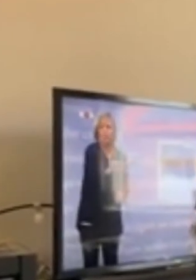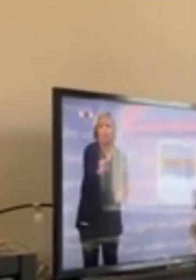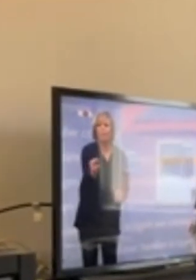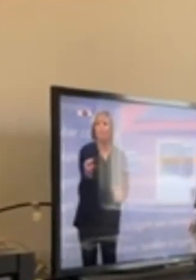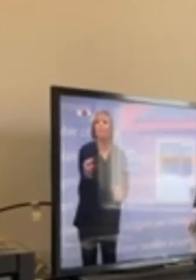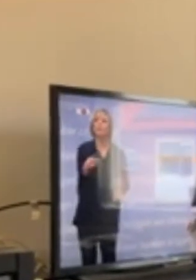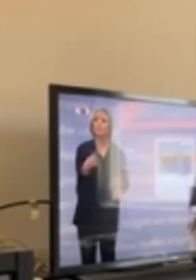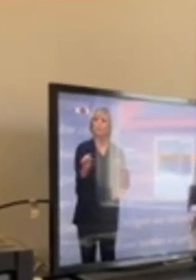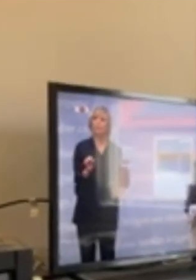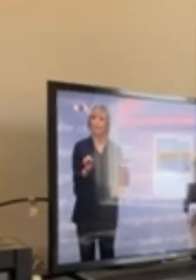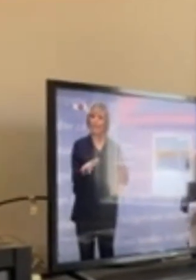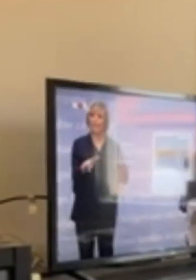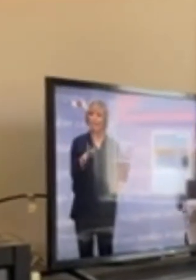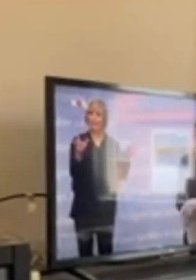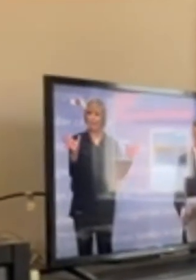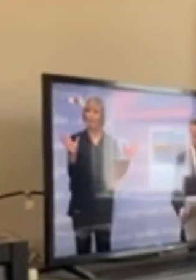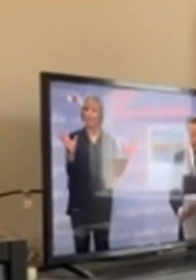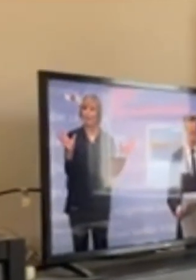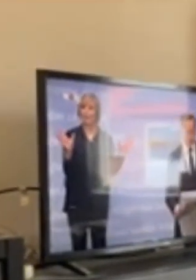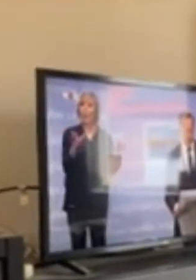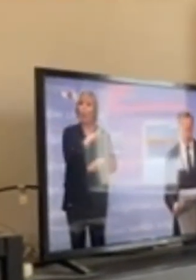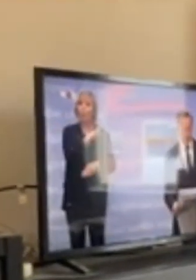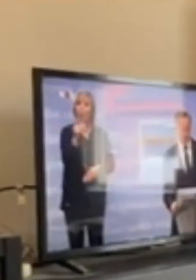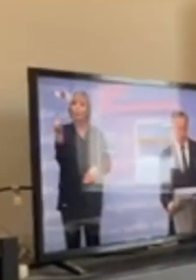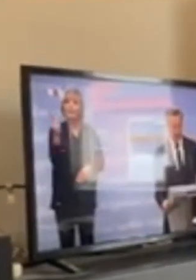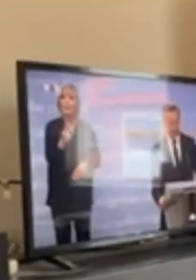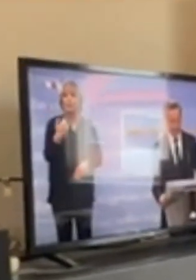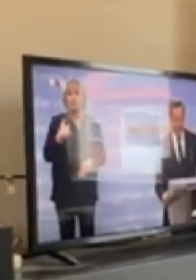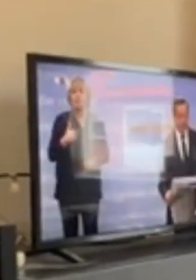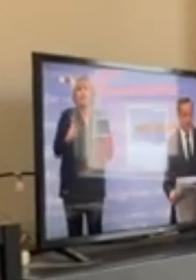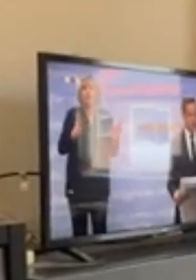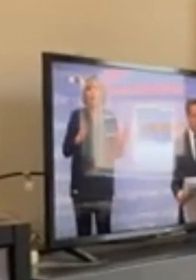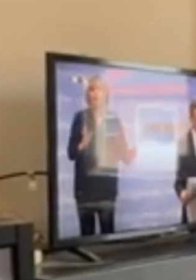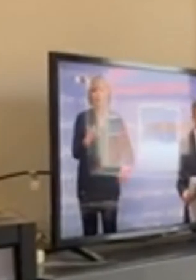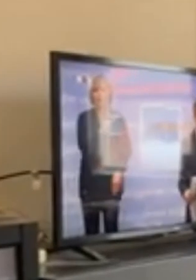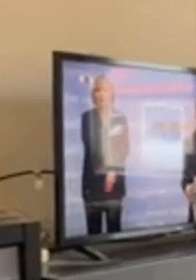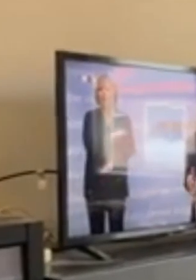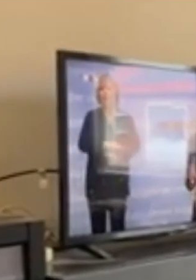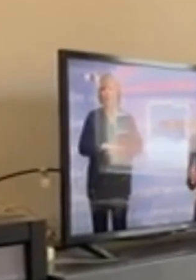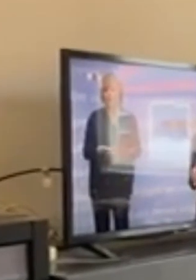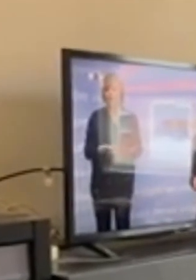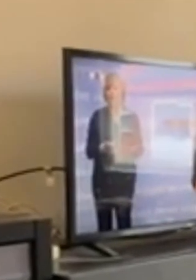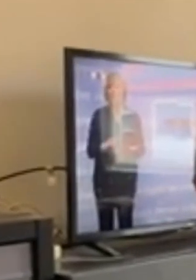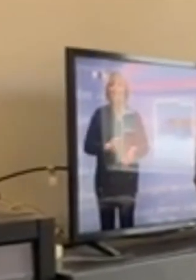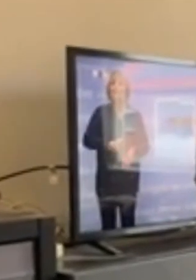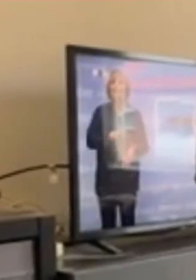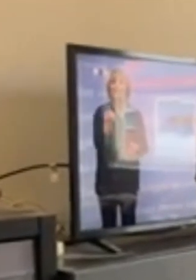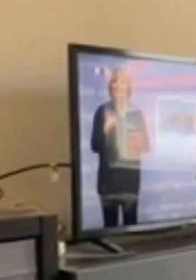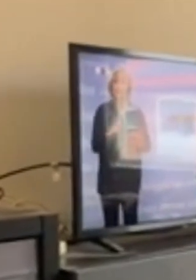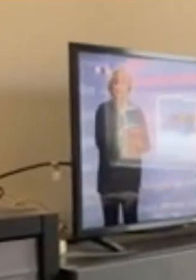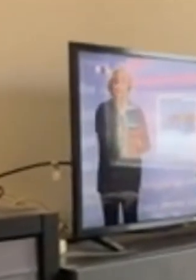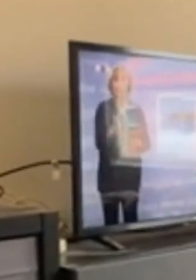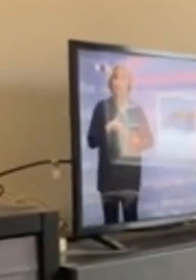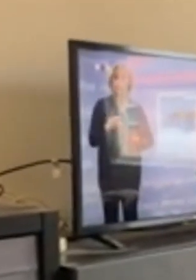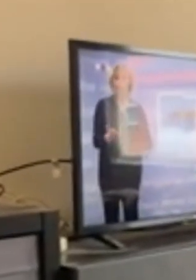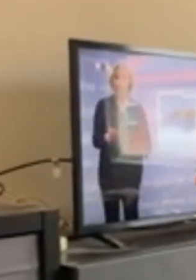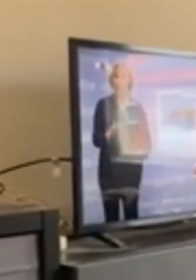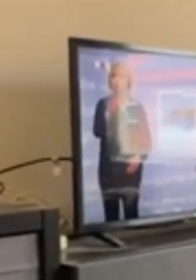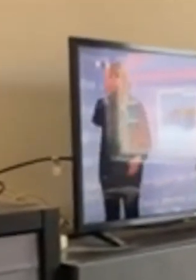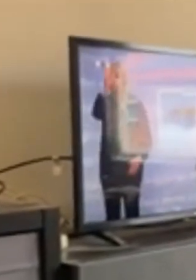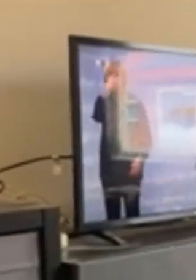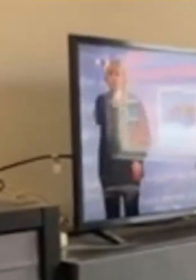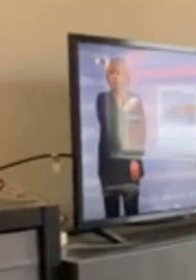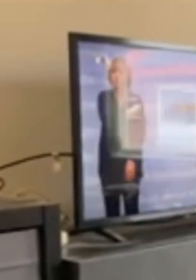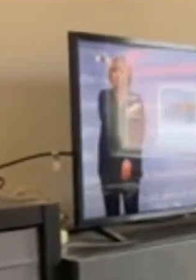mogelijk te beschermen. We hebben nu al meer dan 100.000 mensen gevaccineerd. En steeds meer mensen blijven ook bereid om zich te laten prikken. Op